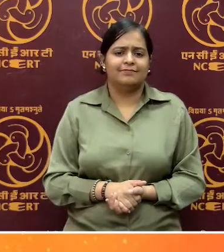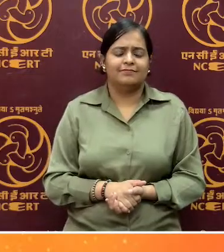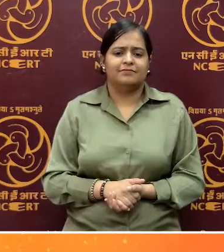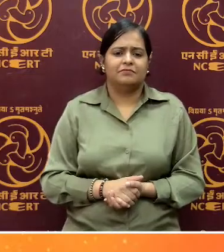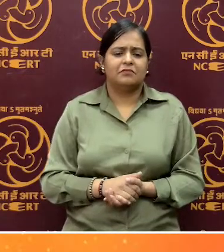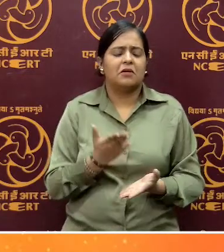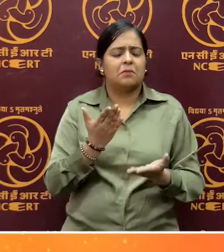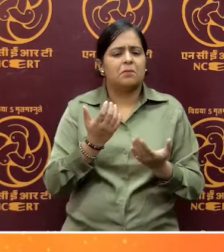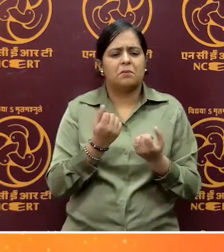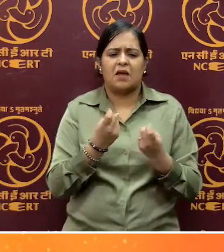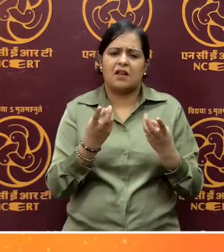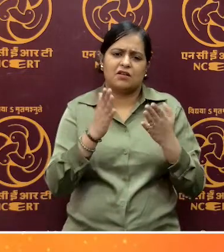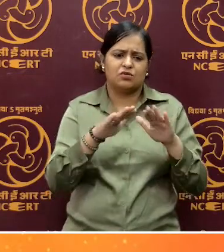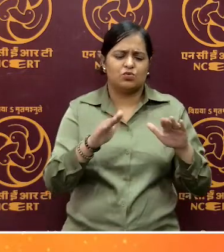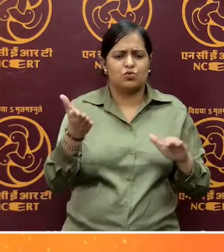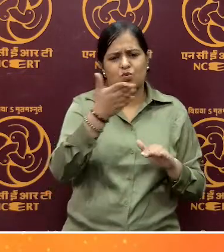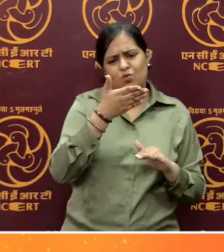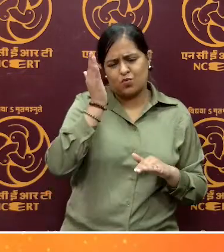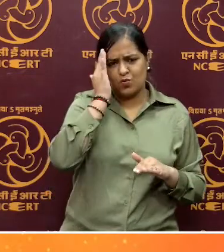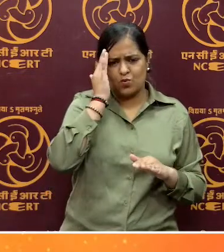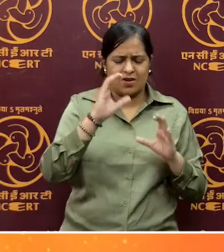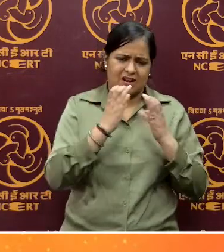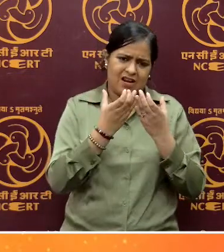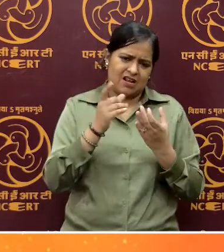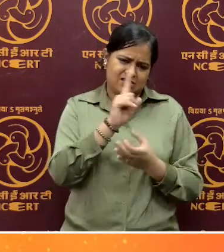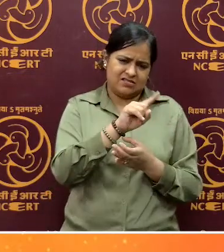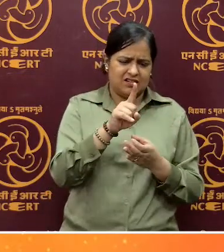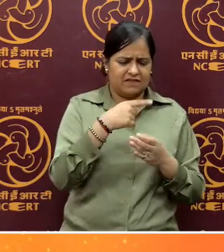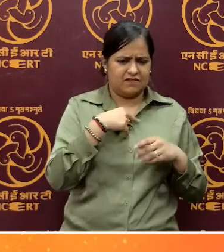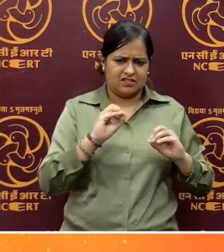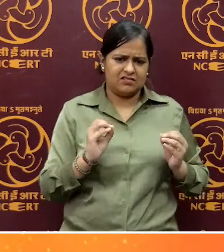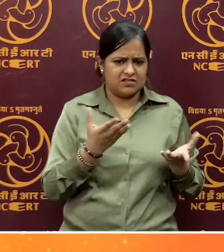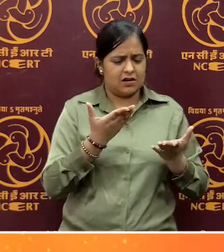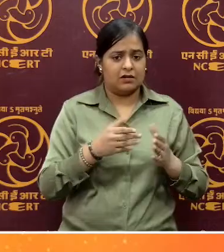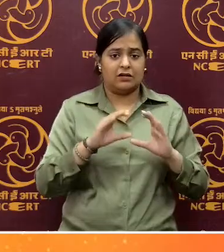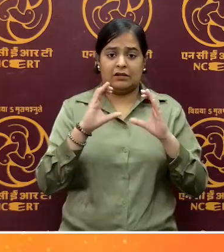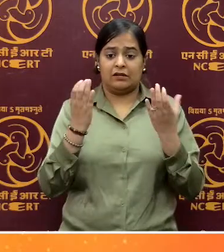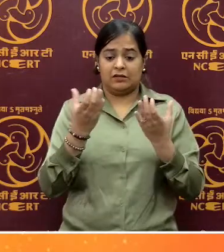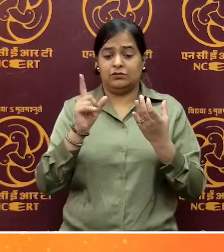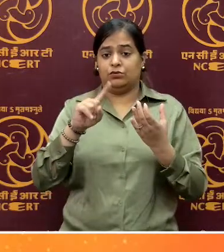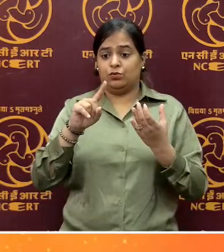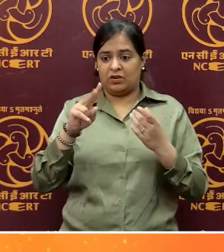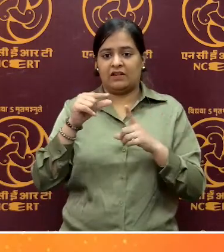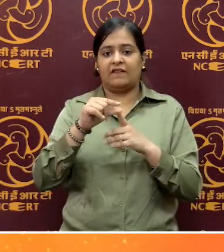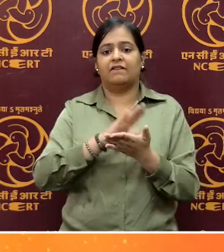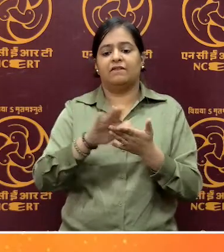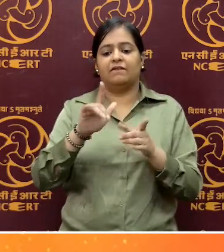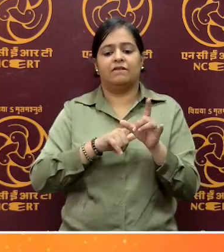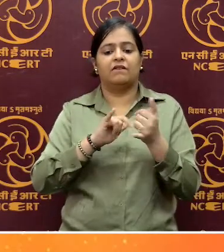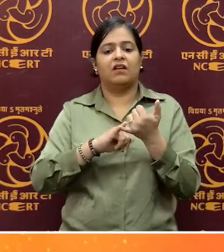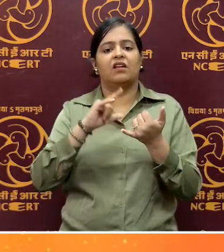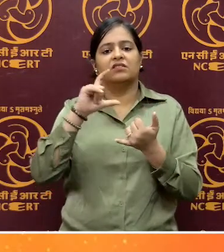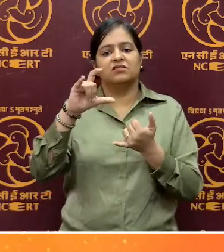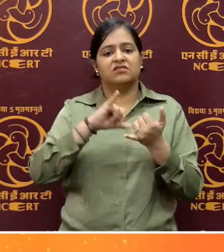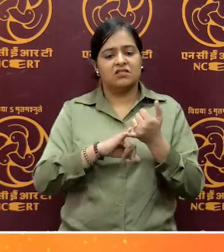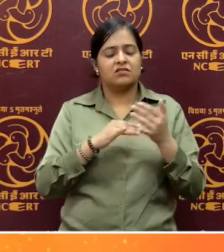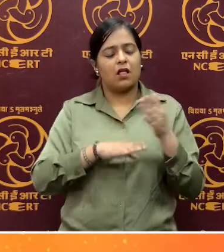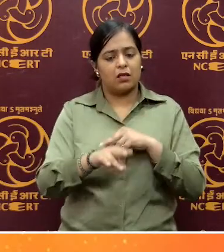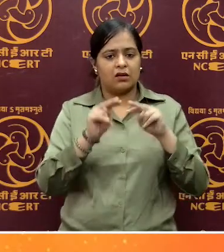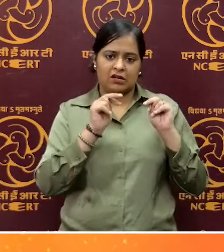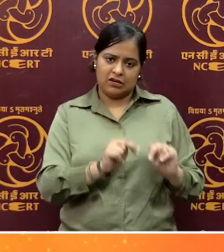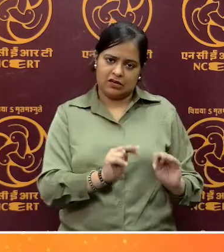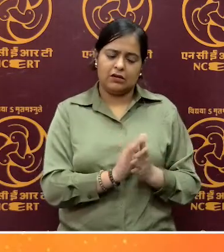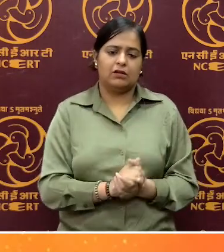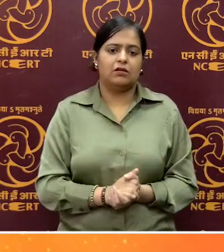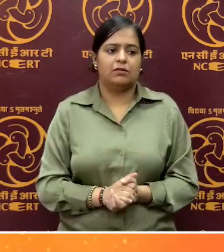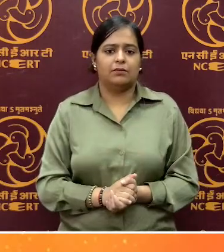of the children, आप लोग को ये मालूम है, since 11th में ये हमने चालू किया, क्योंकि physics requires both these quantities. Most of the physical